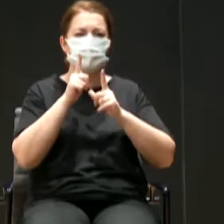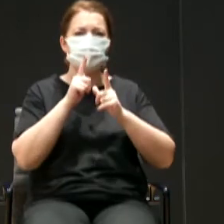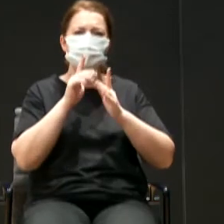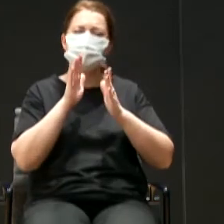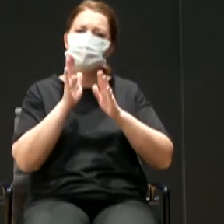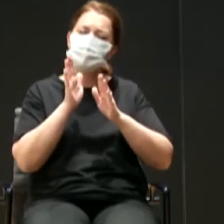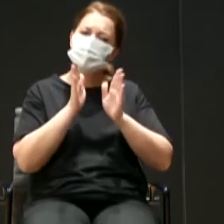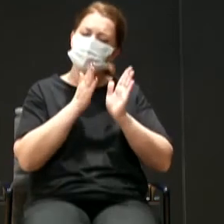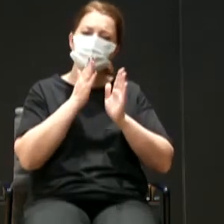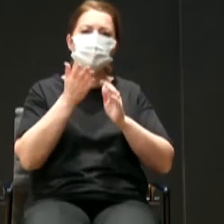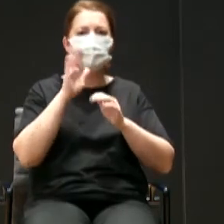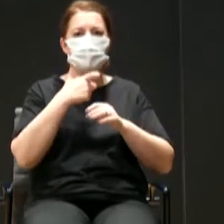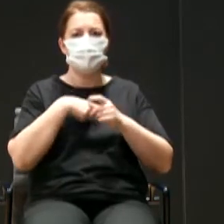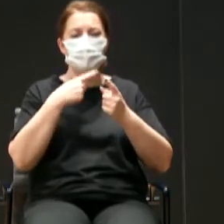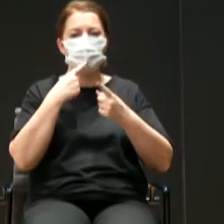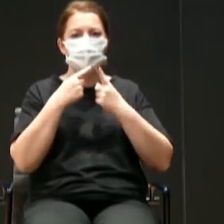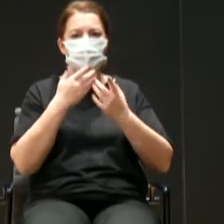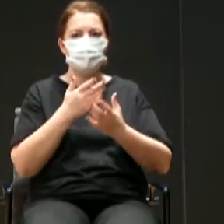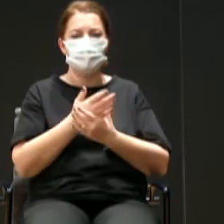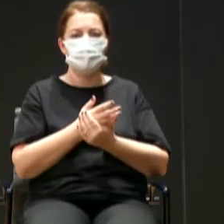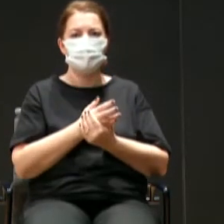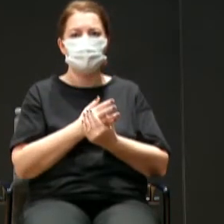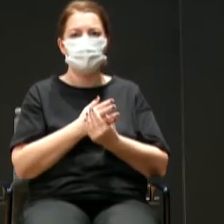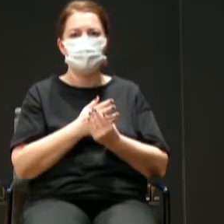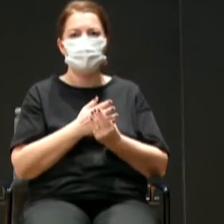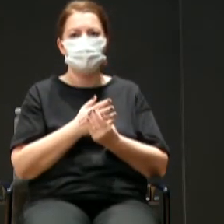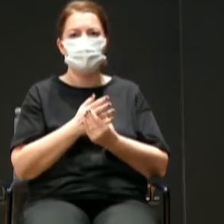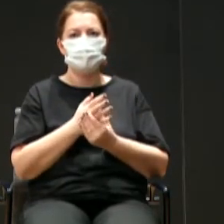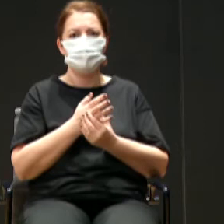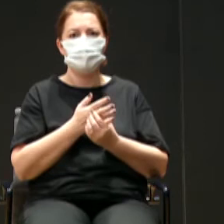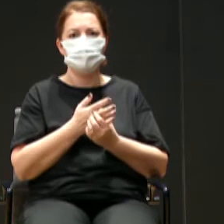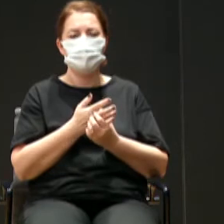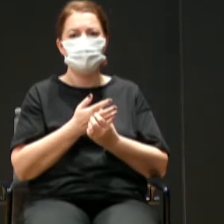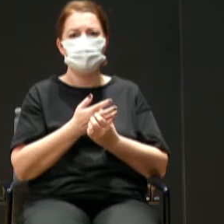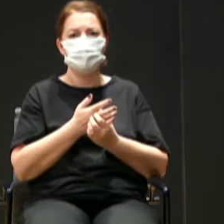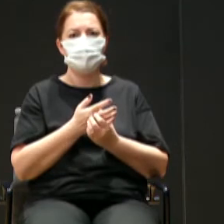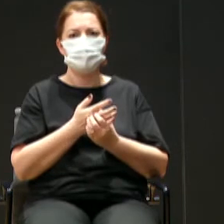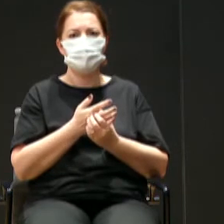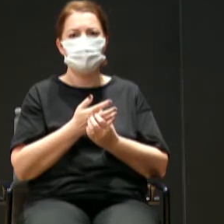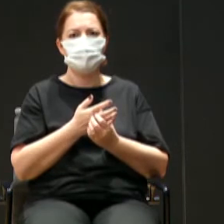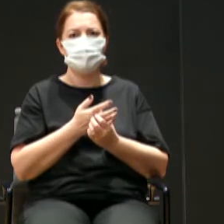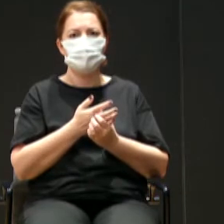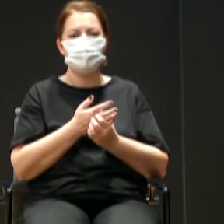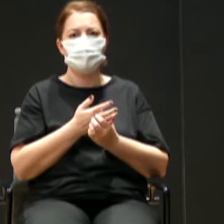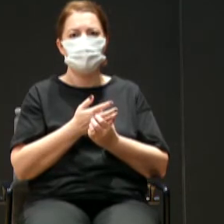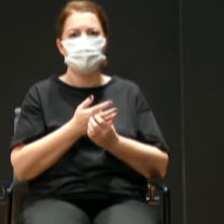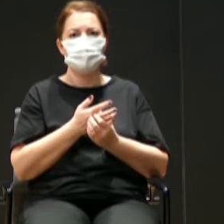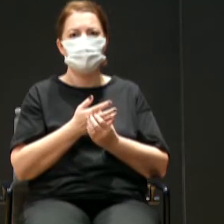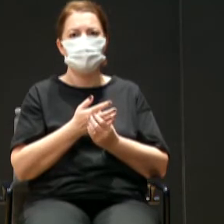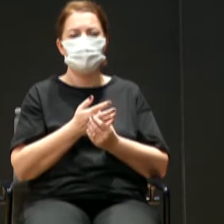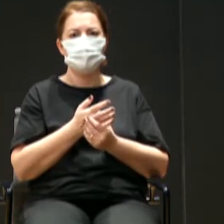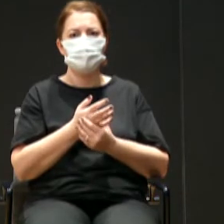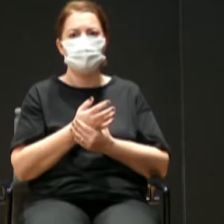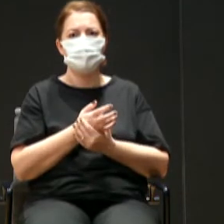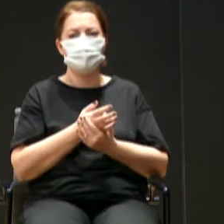Neyse. Sayın Başkan, adına başka Sayın Başkan, bir şey demek istemiyorum. Benim Neşet Bey, benim bir sözlü, ya yani önerge demeyeyim de